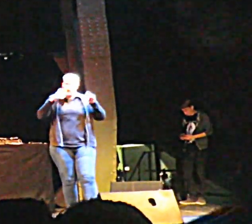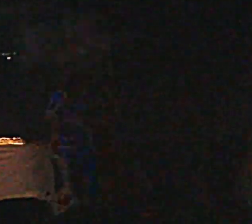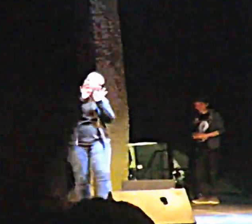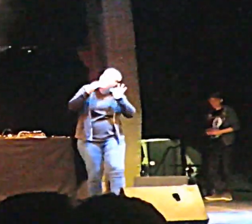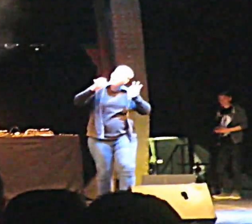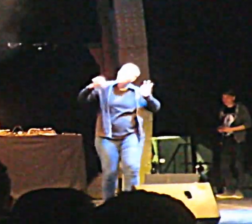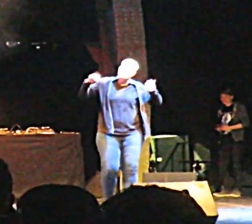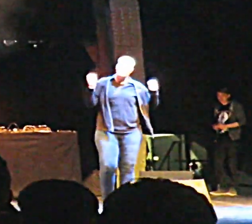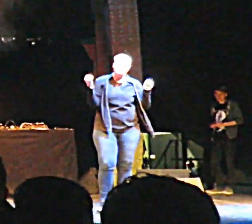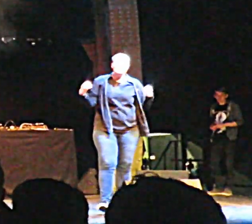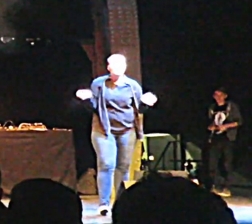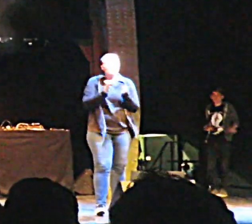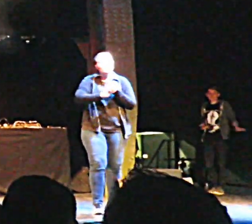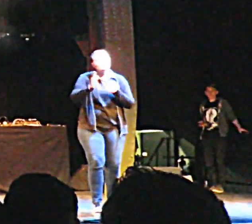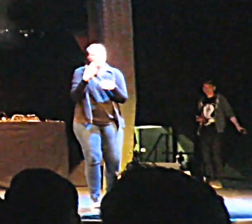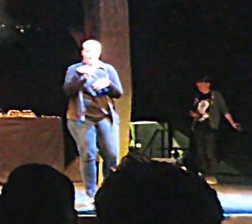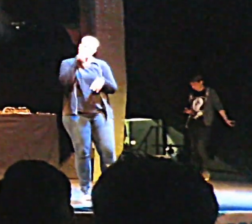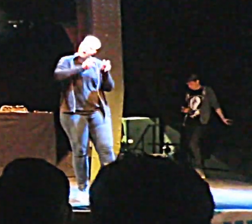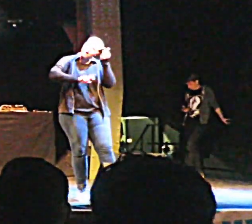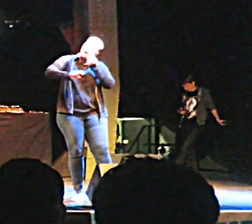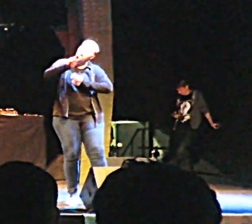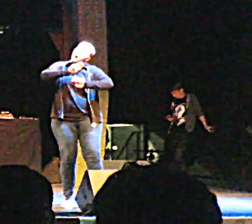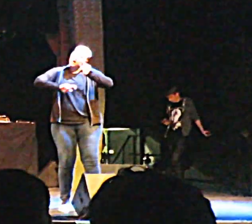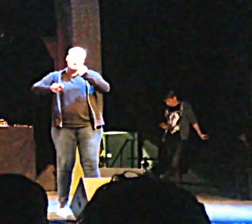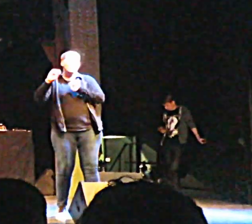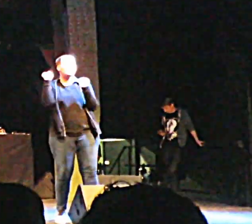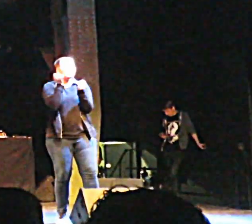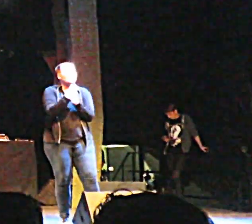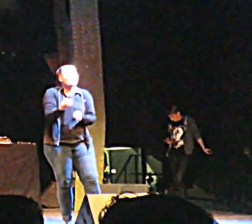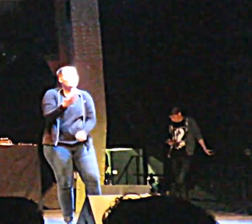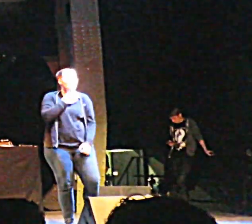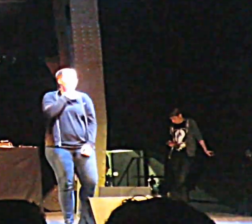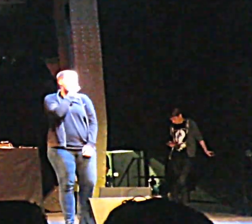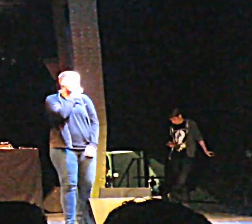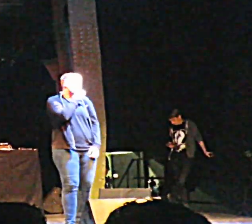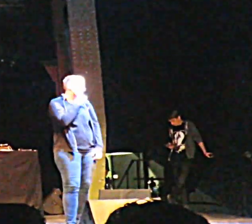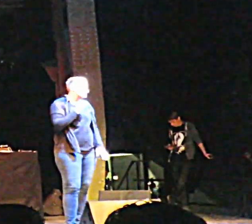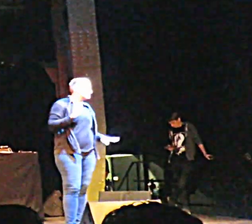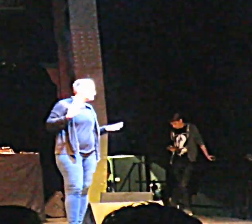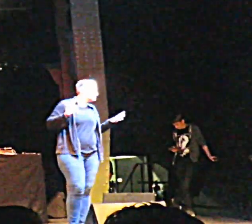einfach eine Substitution. Komm ins Schlüssel ist und erfahre die Geheimnisse vom Barbi-Lock.